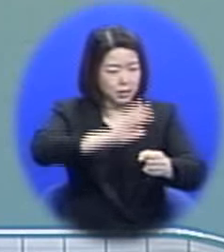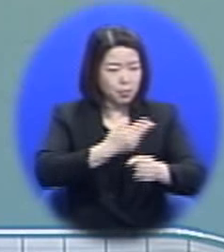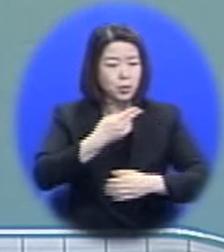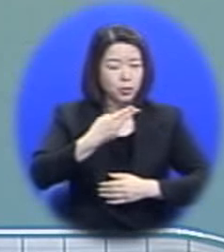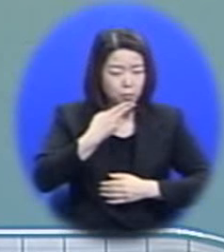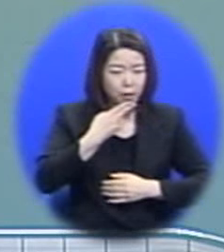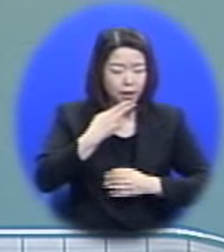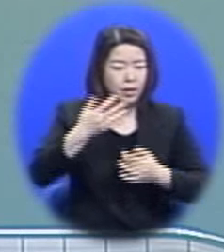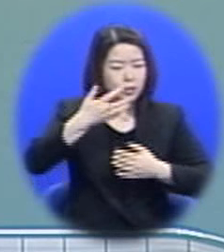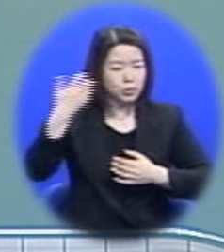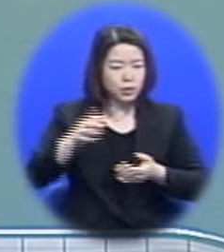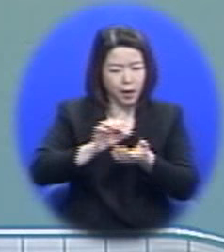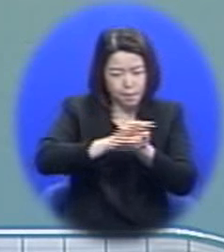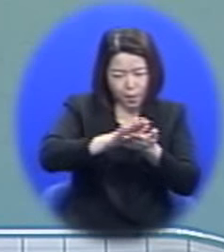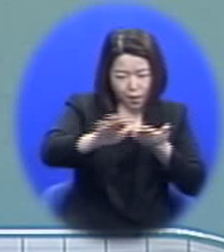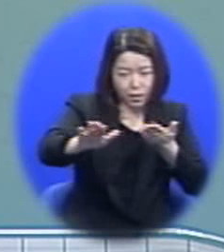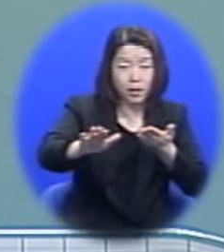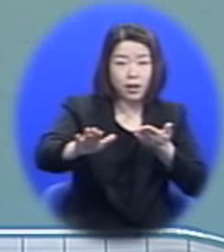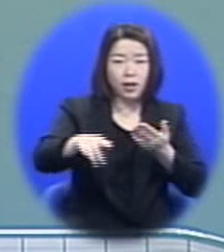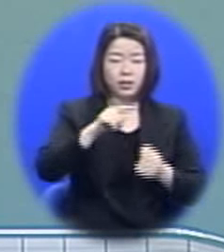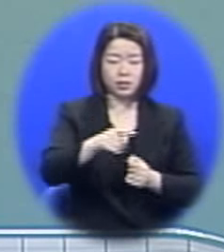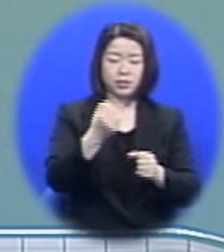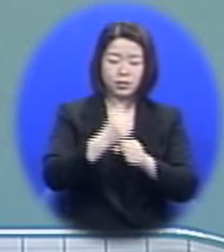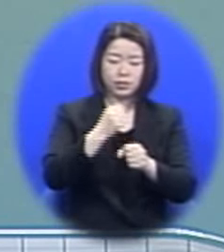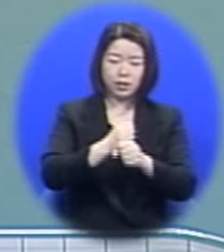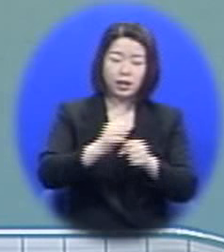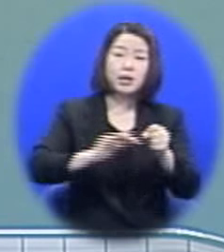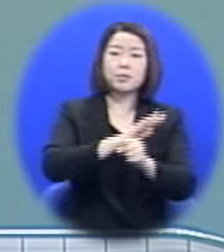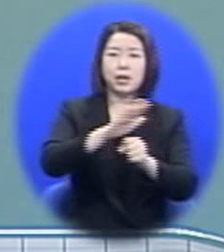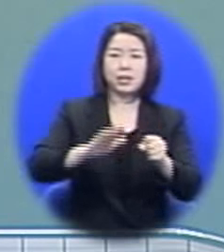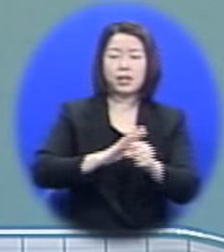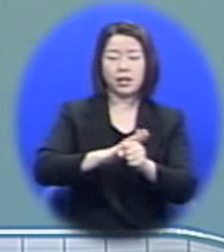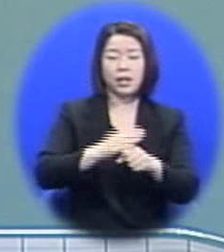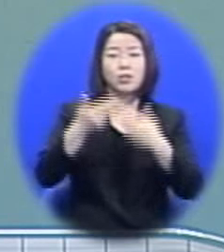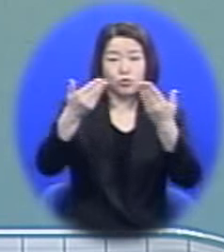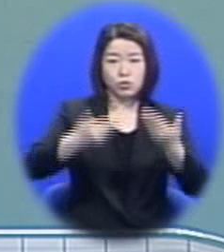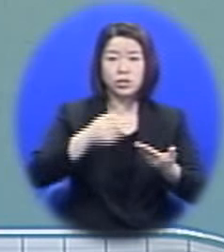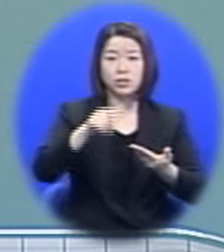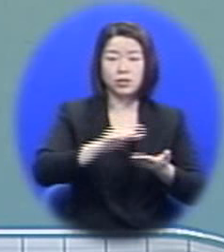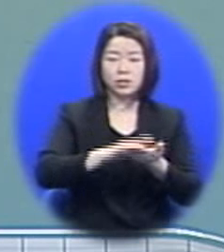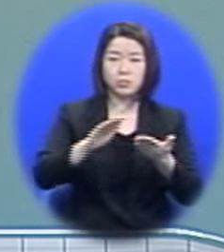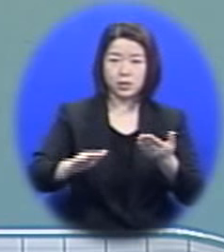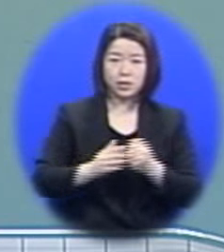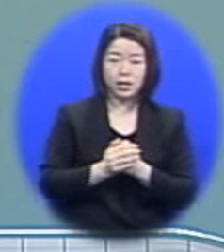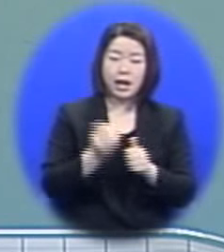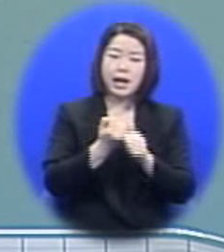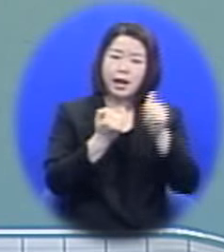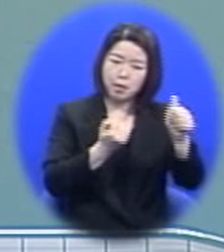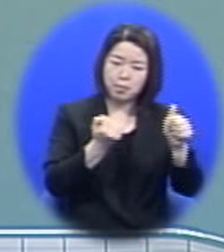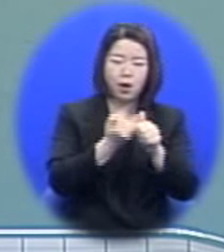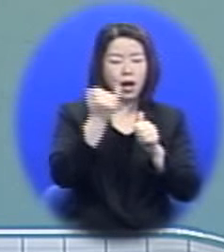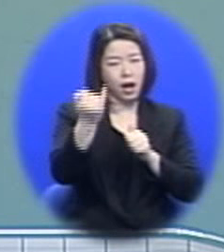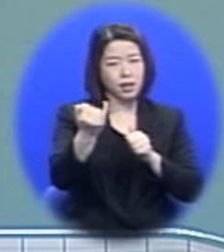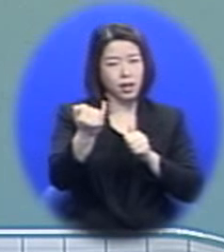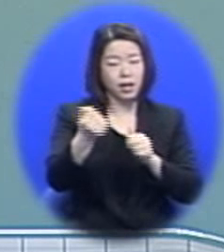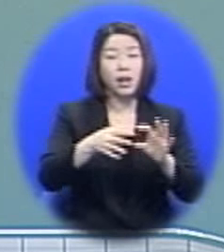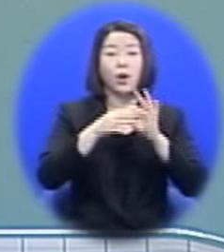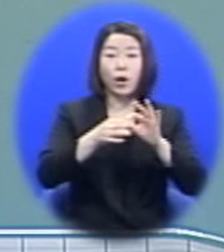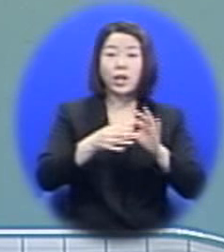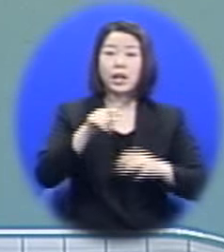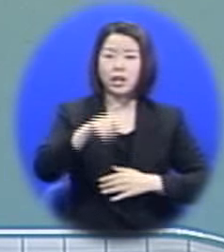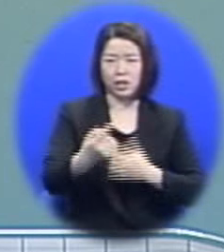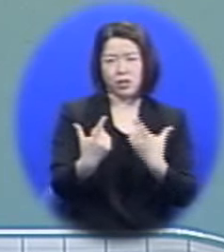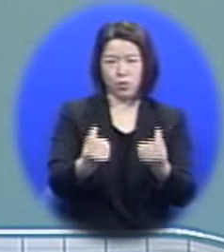교회를 사랑해 가시는 거예요. 남편과 아내 사이가 꼭 이와 같은 관계입니다.